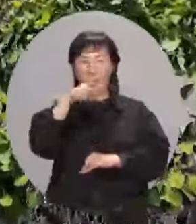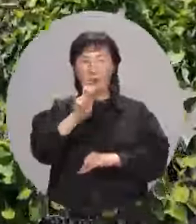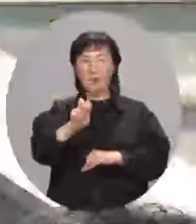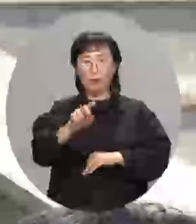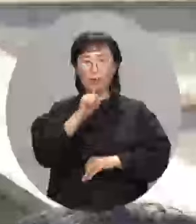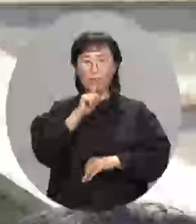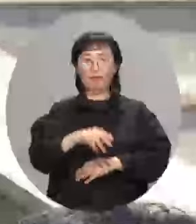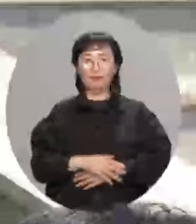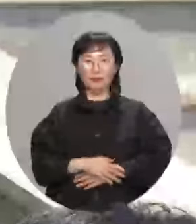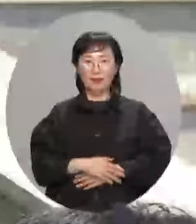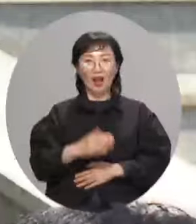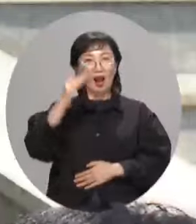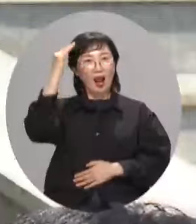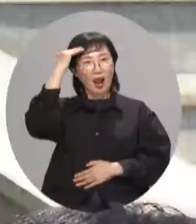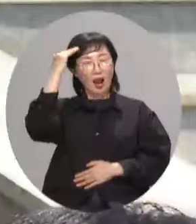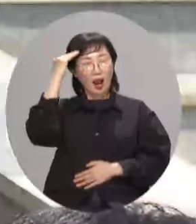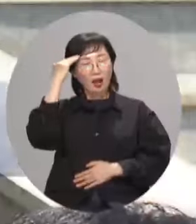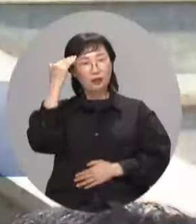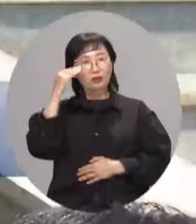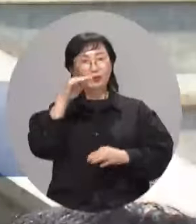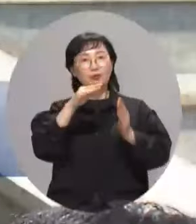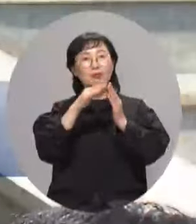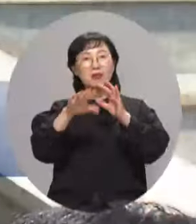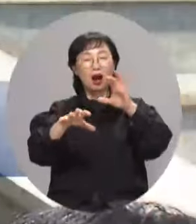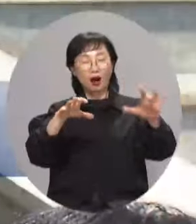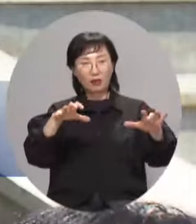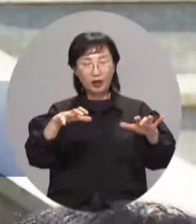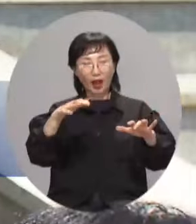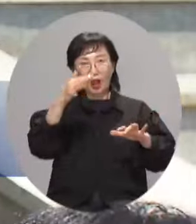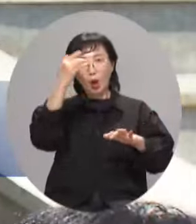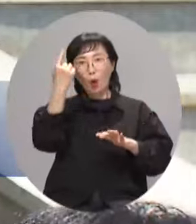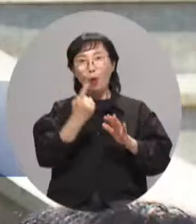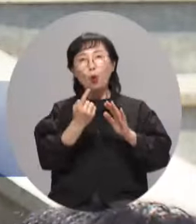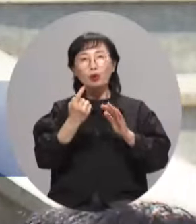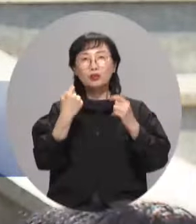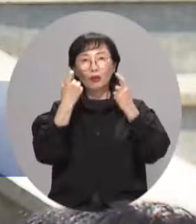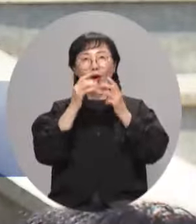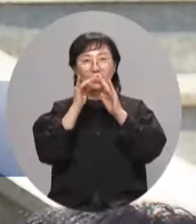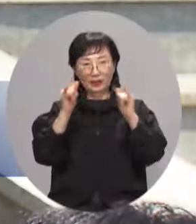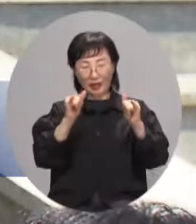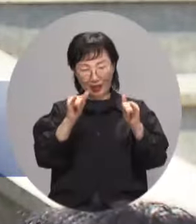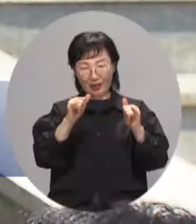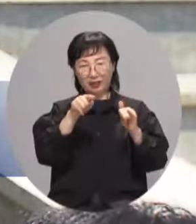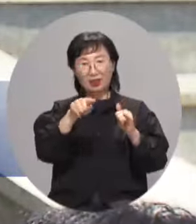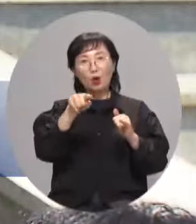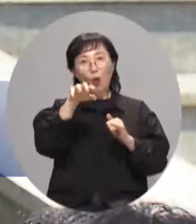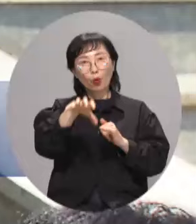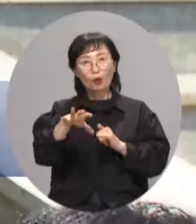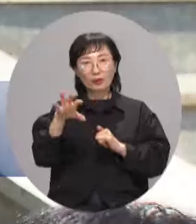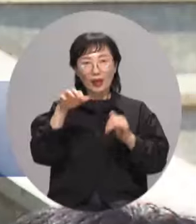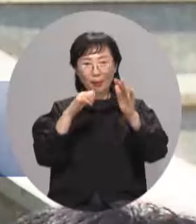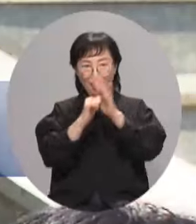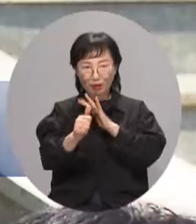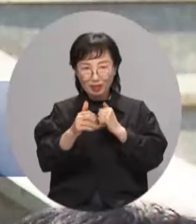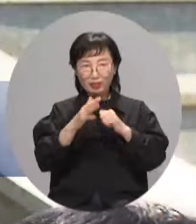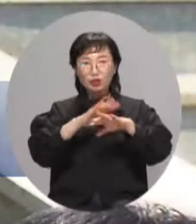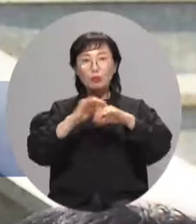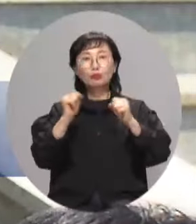꼽힙니다. 한옥마을에 오는 많은 관광객들이 이곳을 방문해서